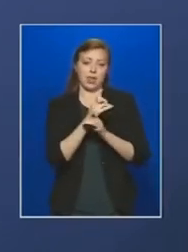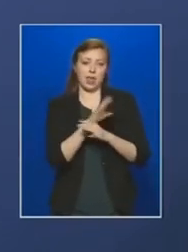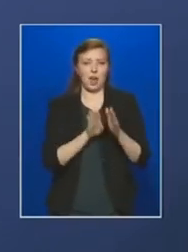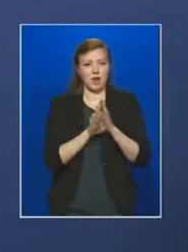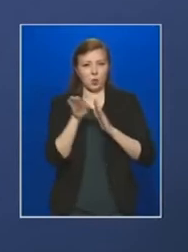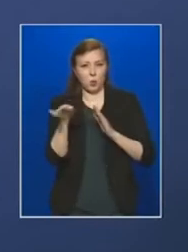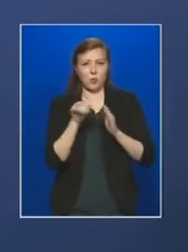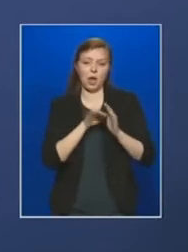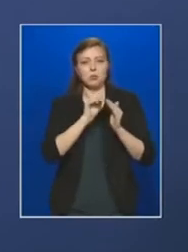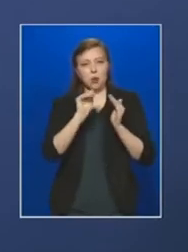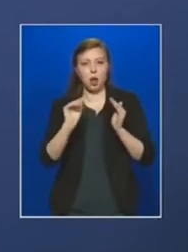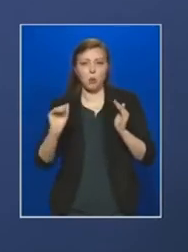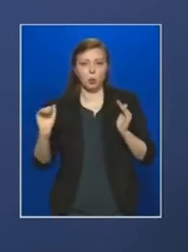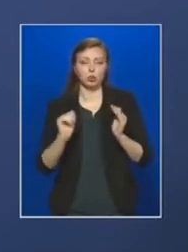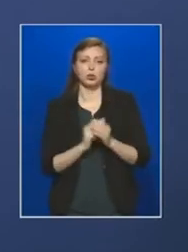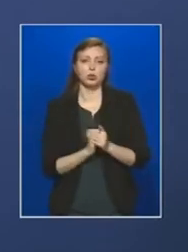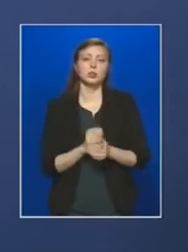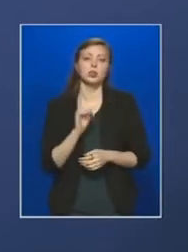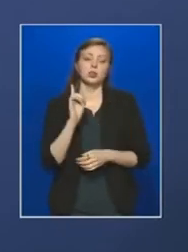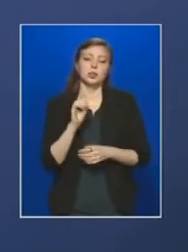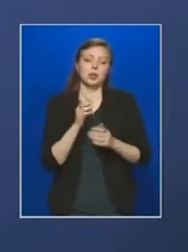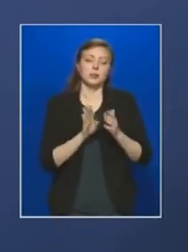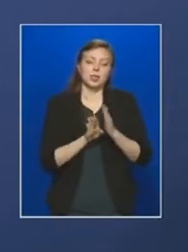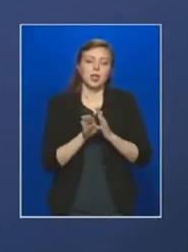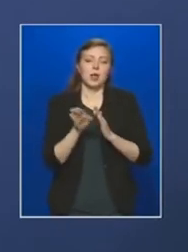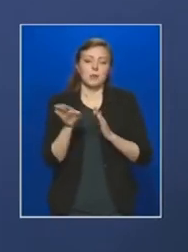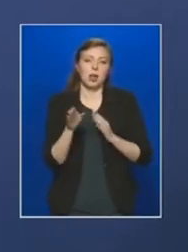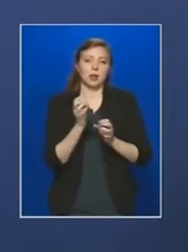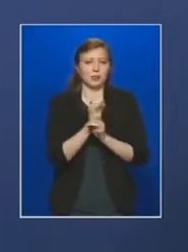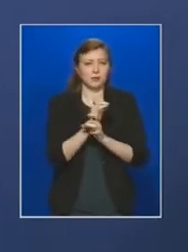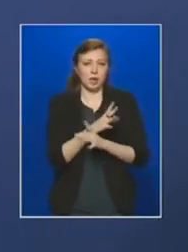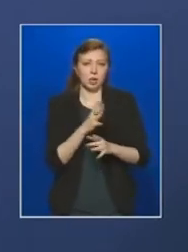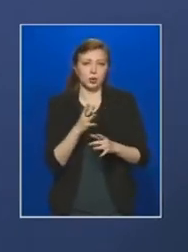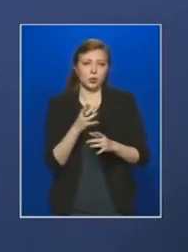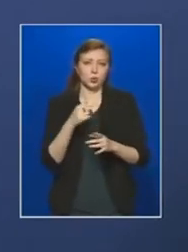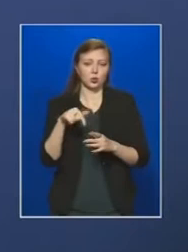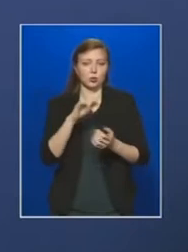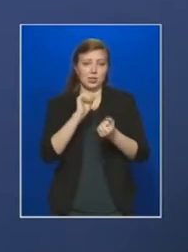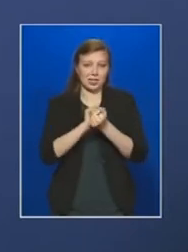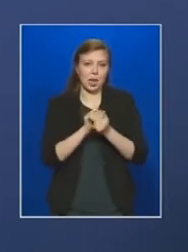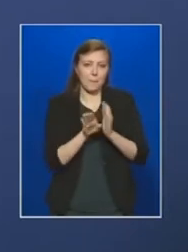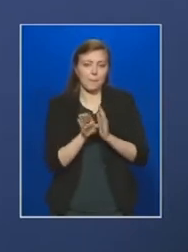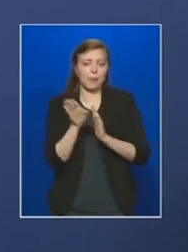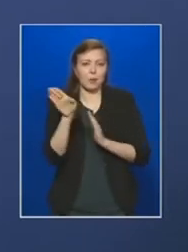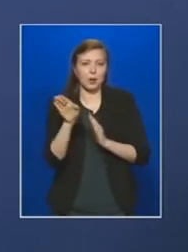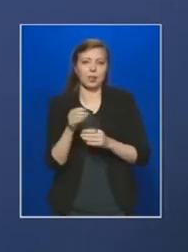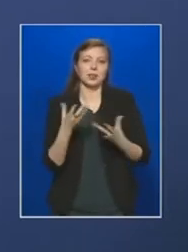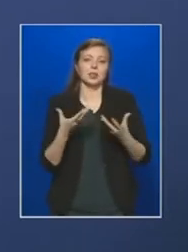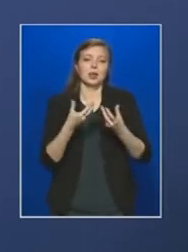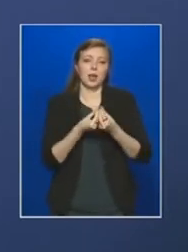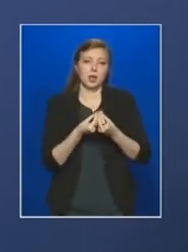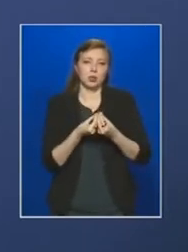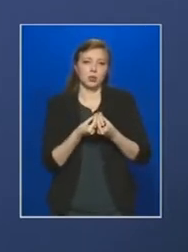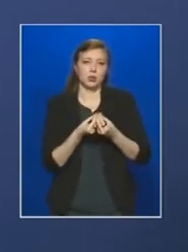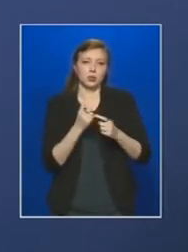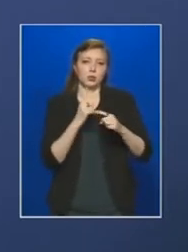járvány görbénket. Noha emelkednek a fertőzötti számok, és ezzel együtt azok